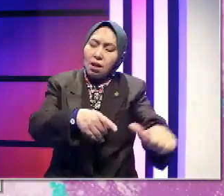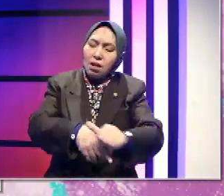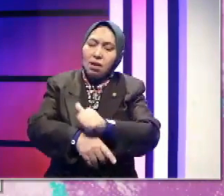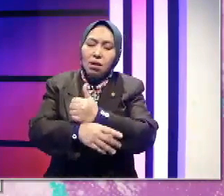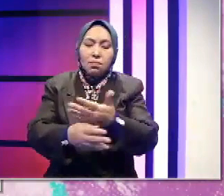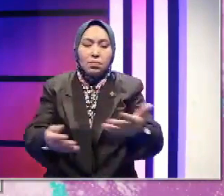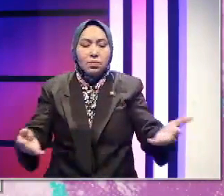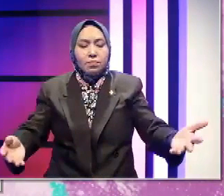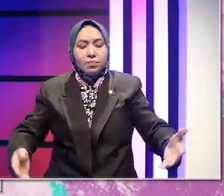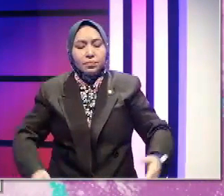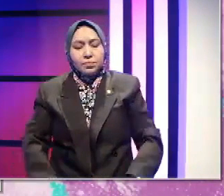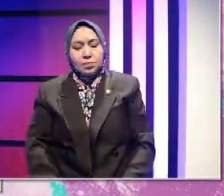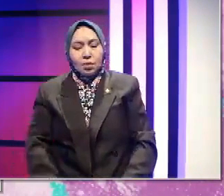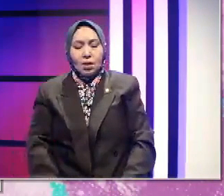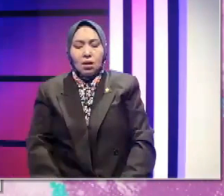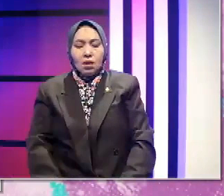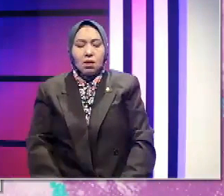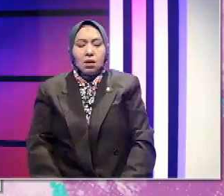أعمالكم